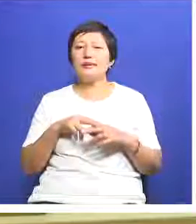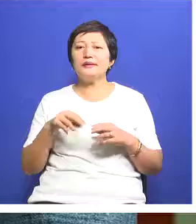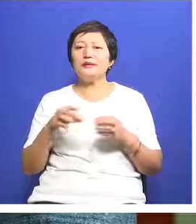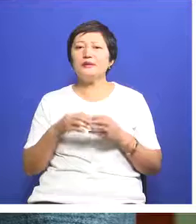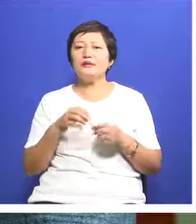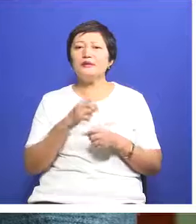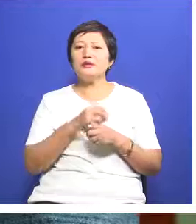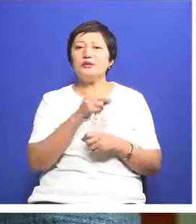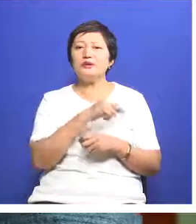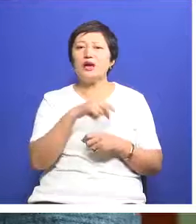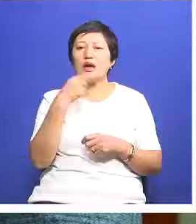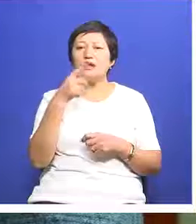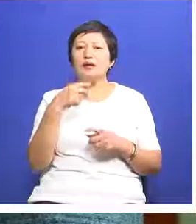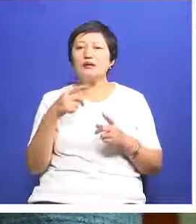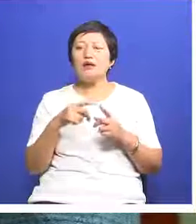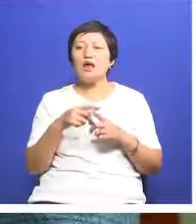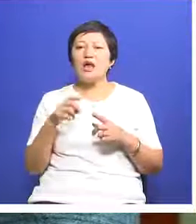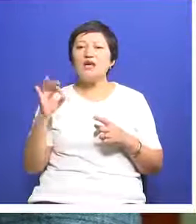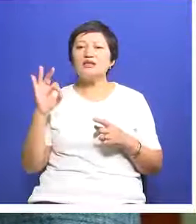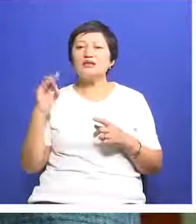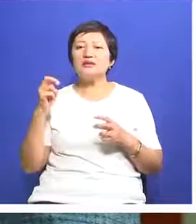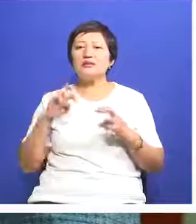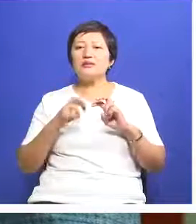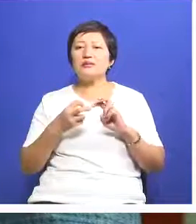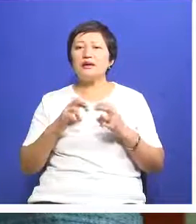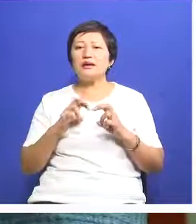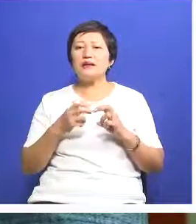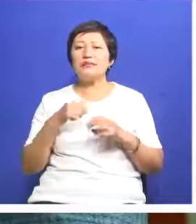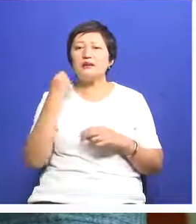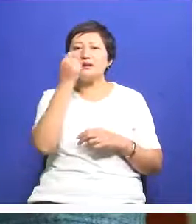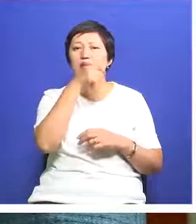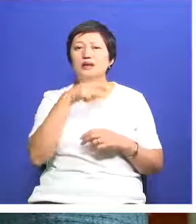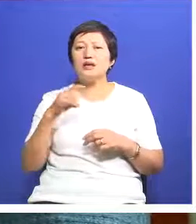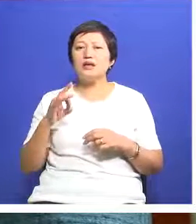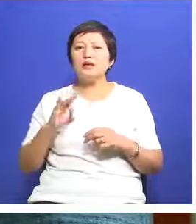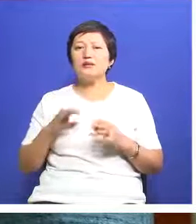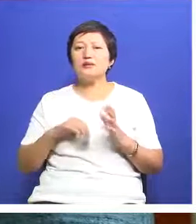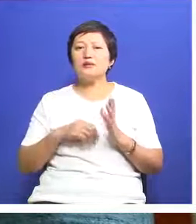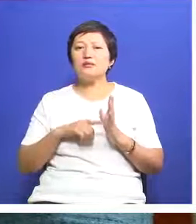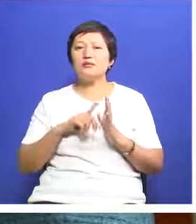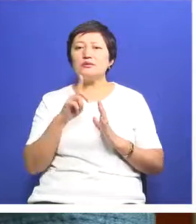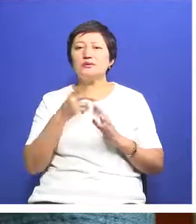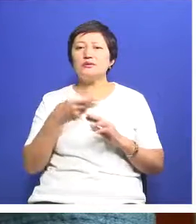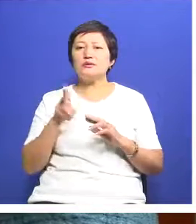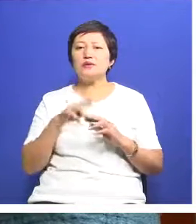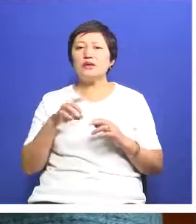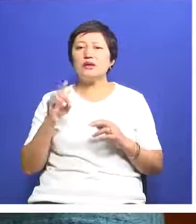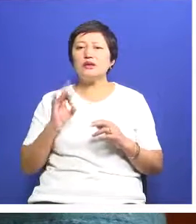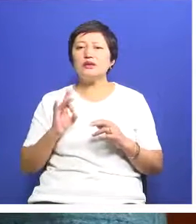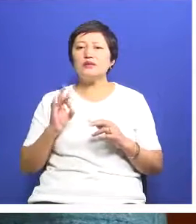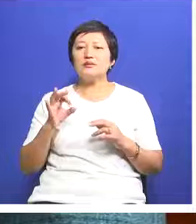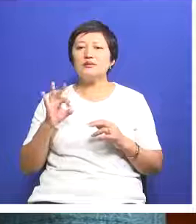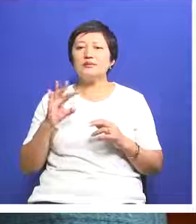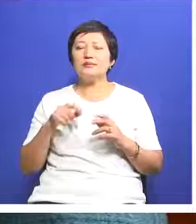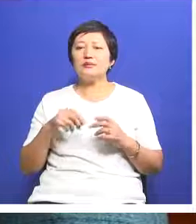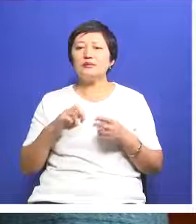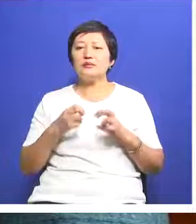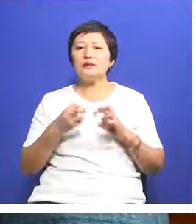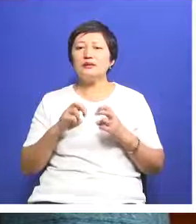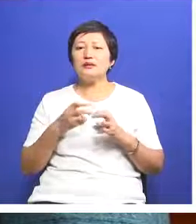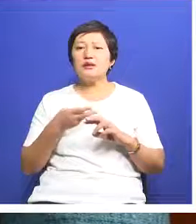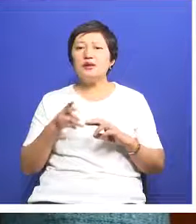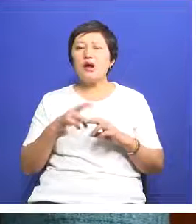жатыр. Айта кетейінші, осы жанармай мәселесі ағымдағы жылы республика көлемінде көтерілді. Ал республика көлемінде көтерілген